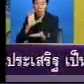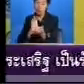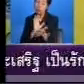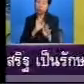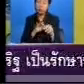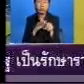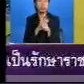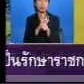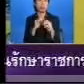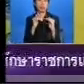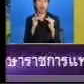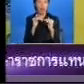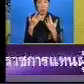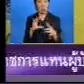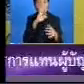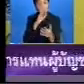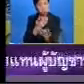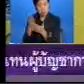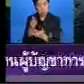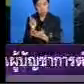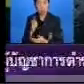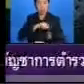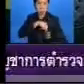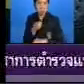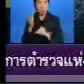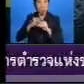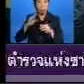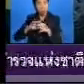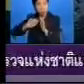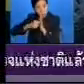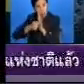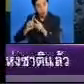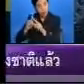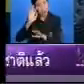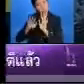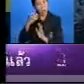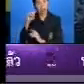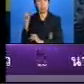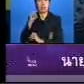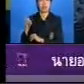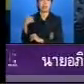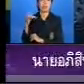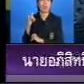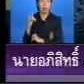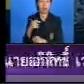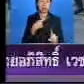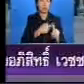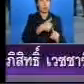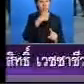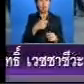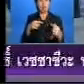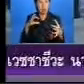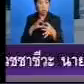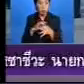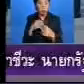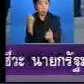ทั้งครับการซื้อนั้นจะต้องมีการเพิ่มค่าบำรุงรักษารถที่อาจจะเสียอีกร้อยละ10ทั้งนี้นะครับการจัดส่งรถเช่าเนี่ยนะครับจะต้องระ